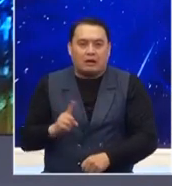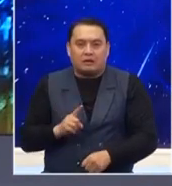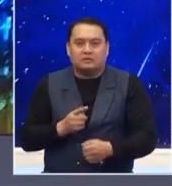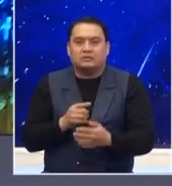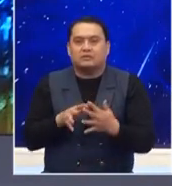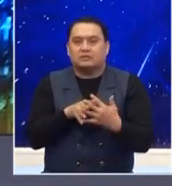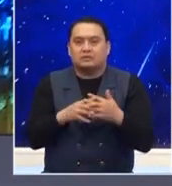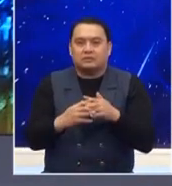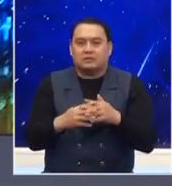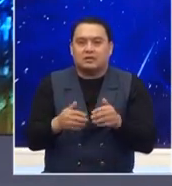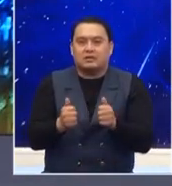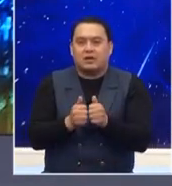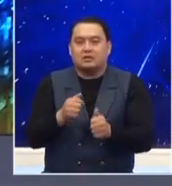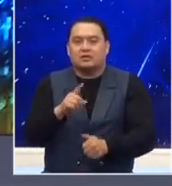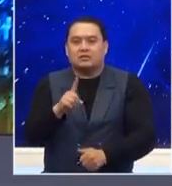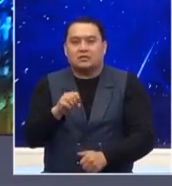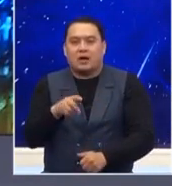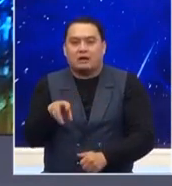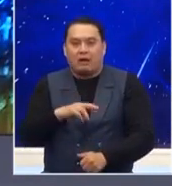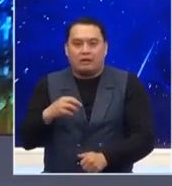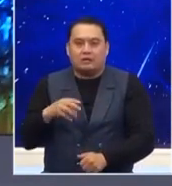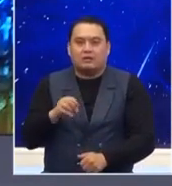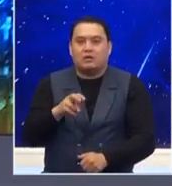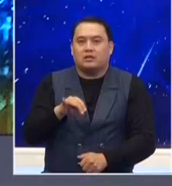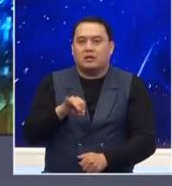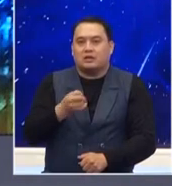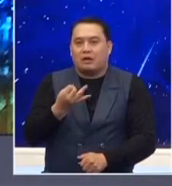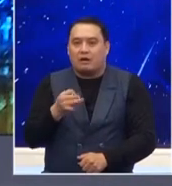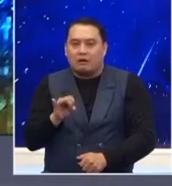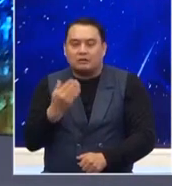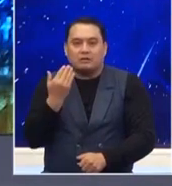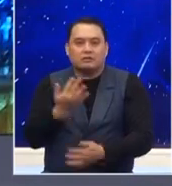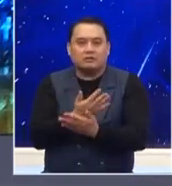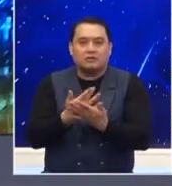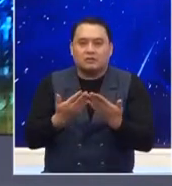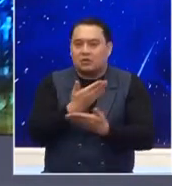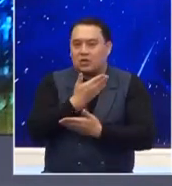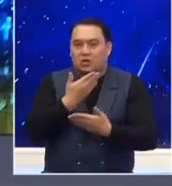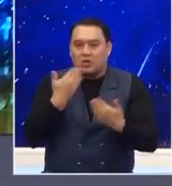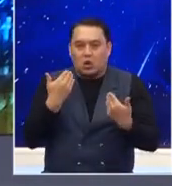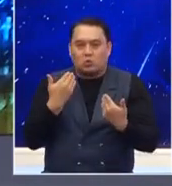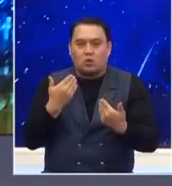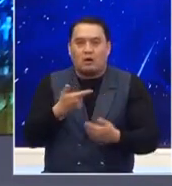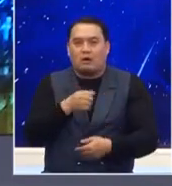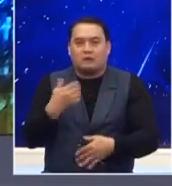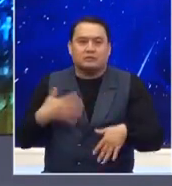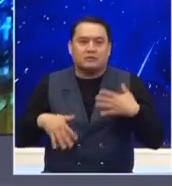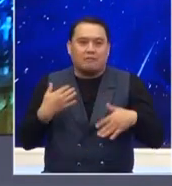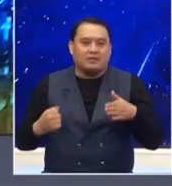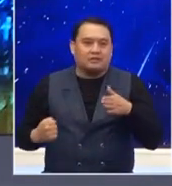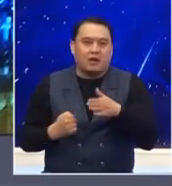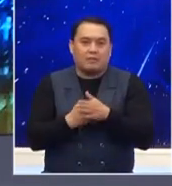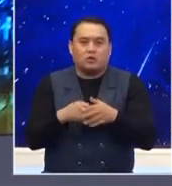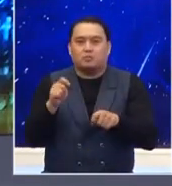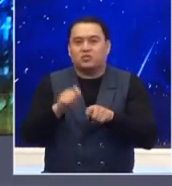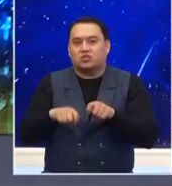Отинай, Еркин и северо-западном жилом районе областного центра. В некоторых домах газа и вовсе нет, а в других очень слабое давление. В